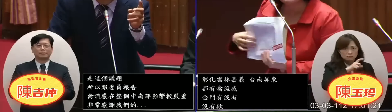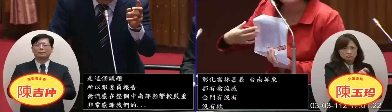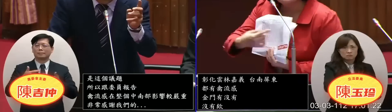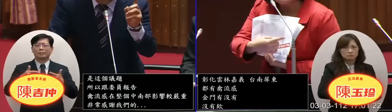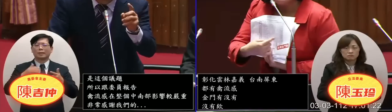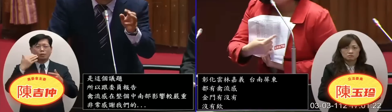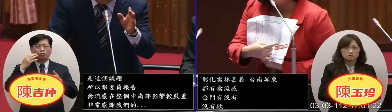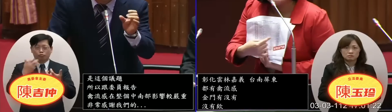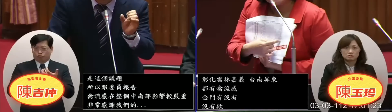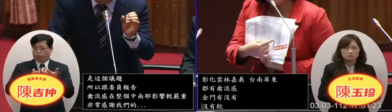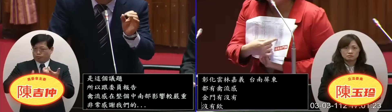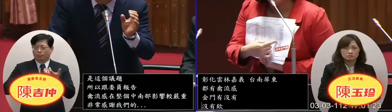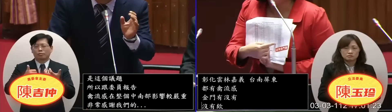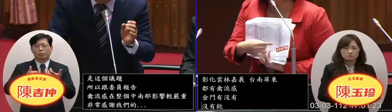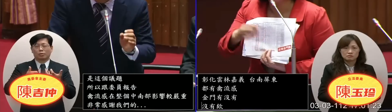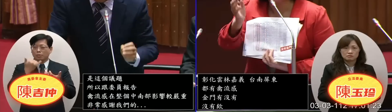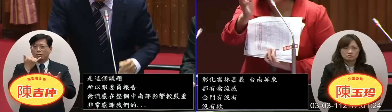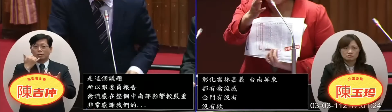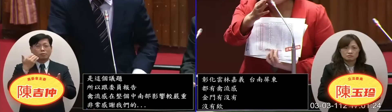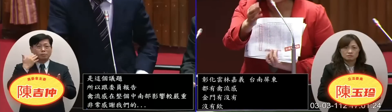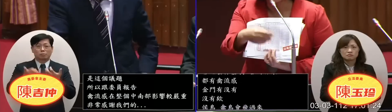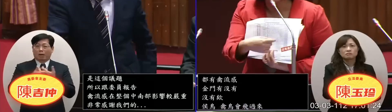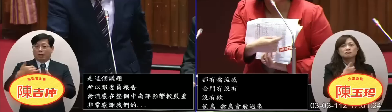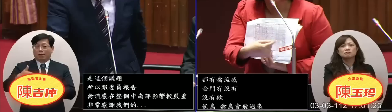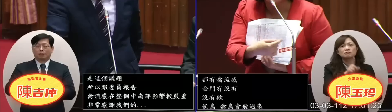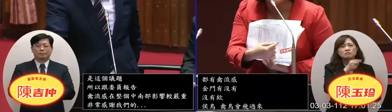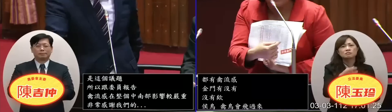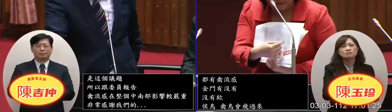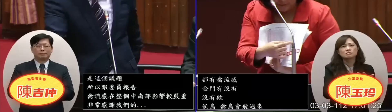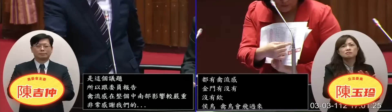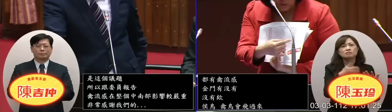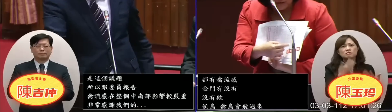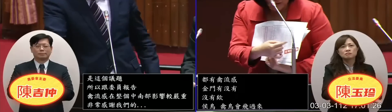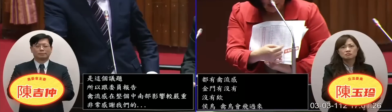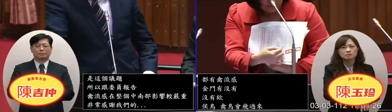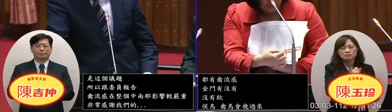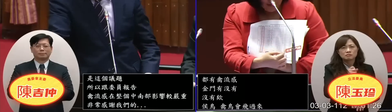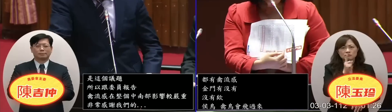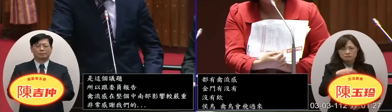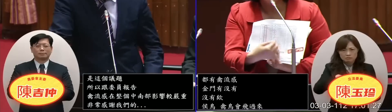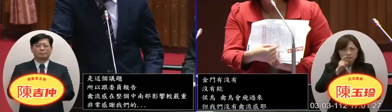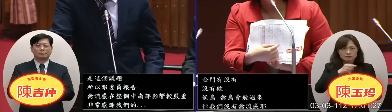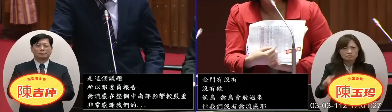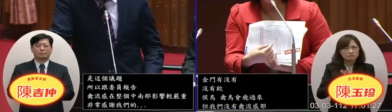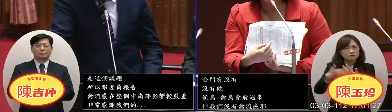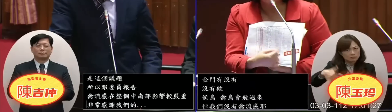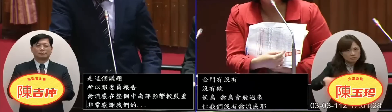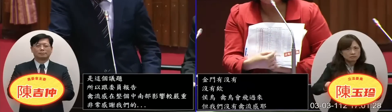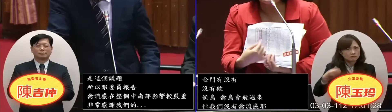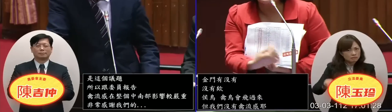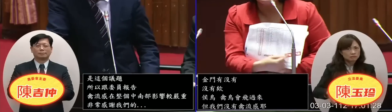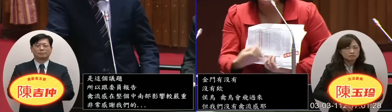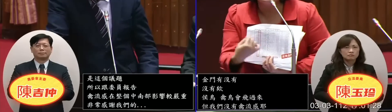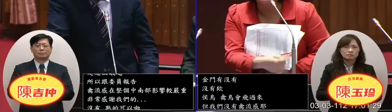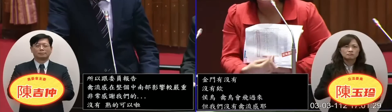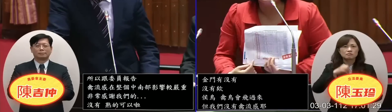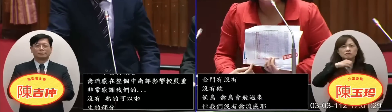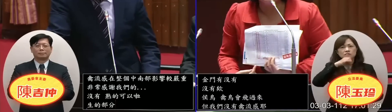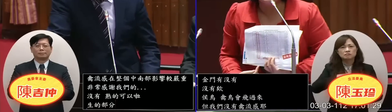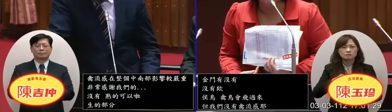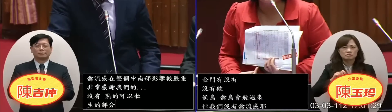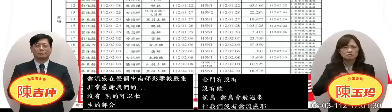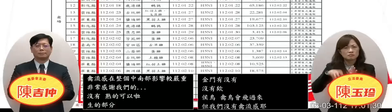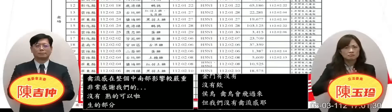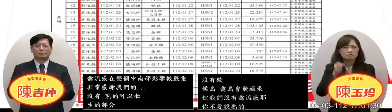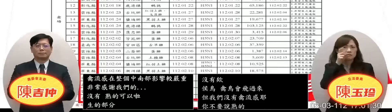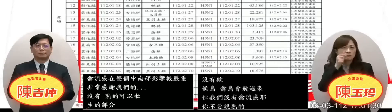熟的可以的，那生的部分 你不要讲熟的，吃生的来，说生的来。那请问你屏东啊、台南啊，加这